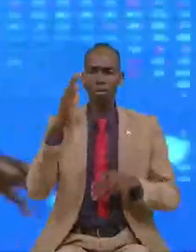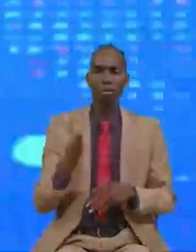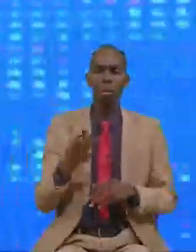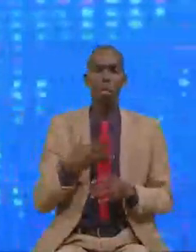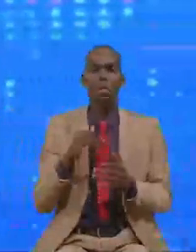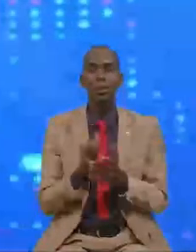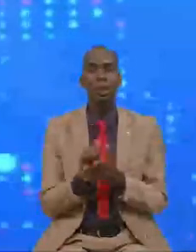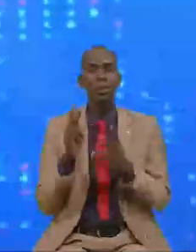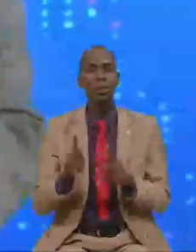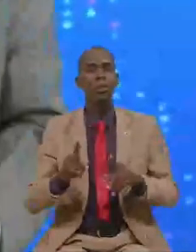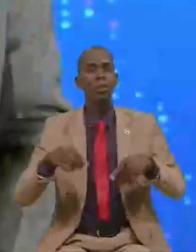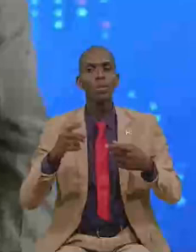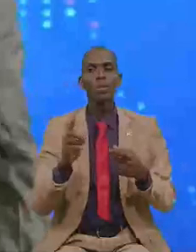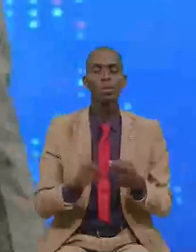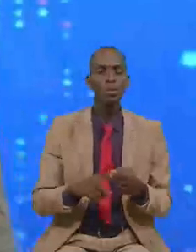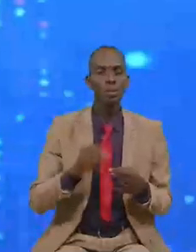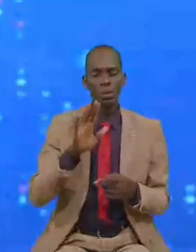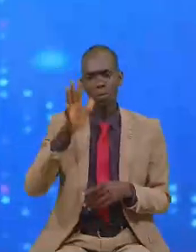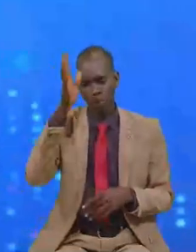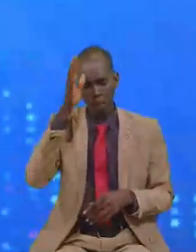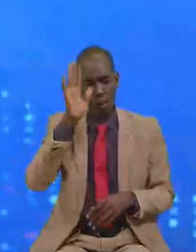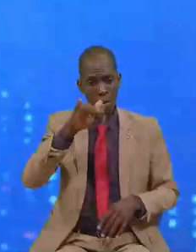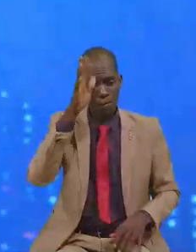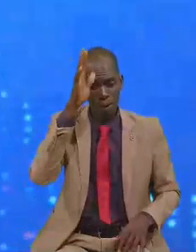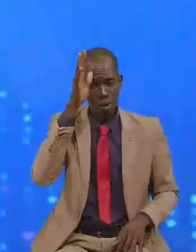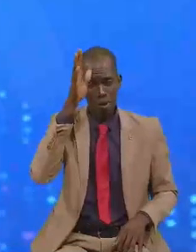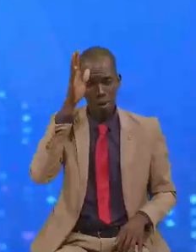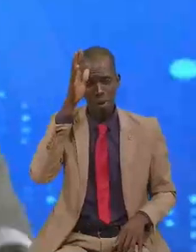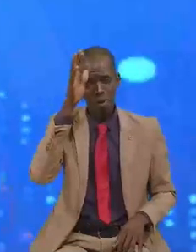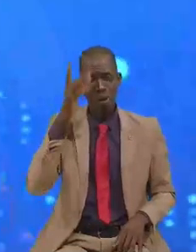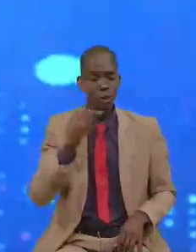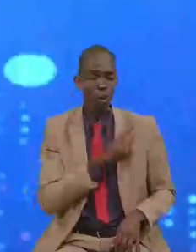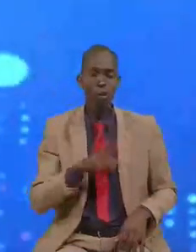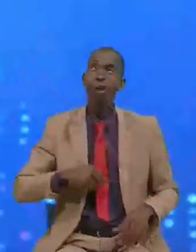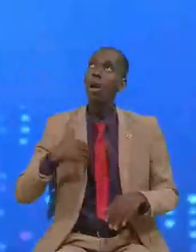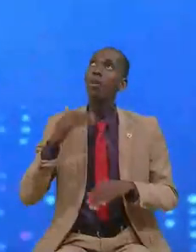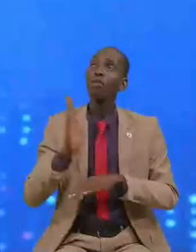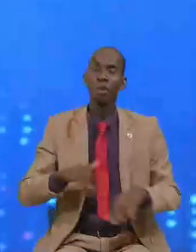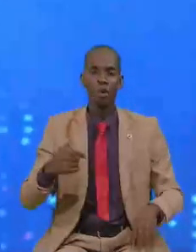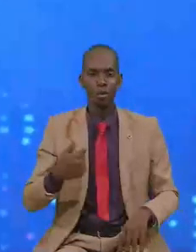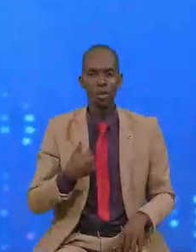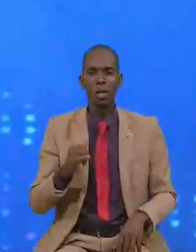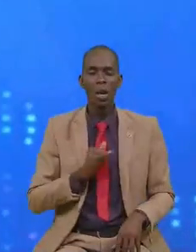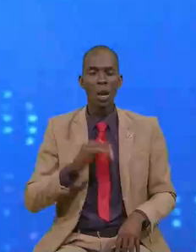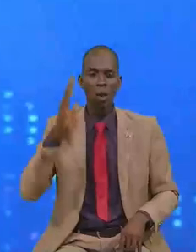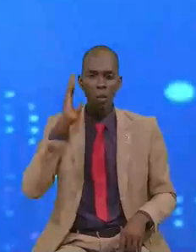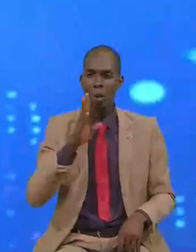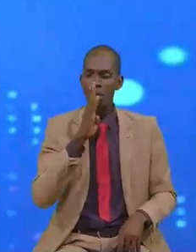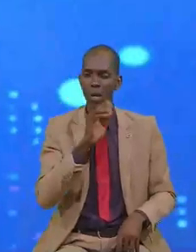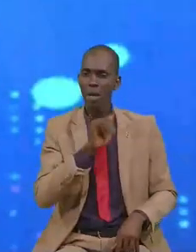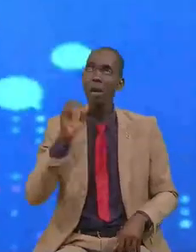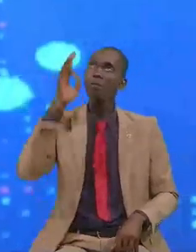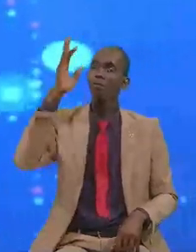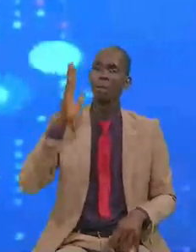Et il est allé vers son père. Il dit, papa, papa. Le Seigneur m'a appelé. Je vais être un prédicateur.